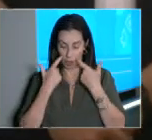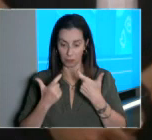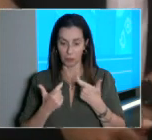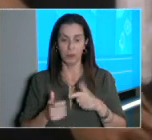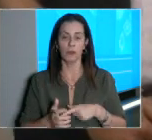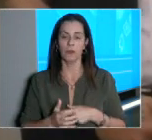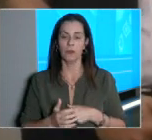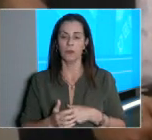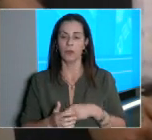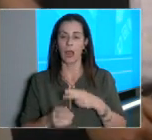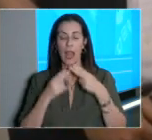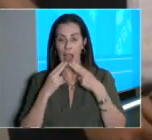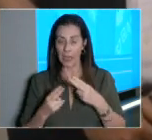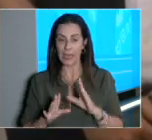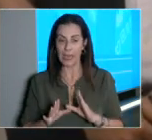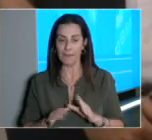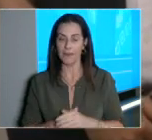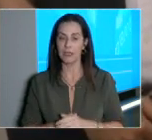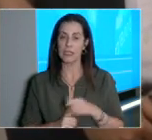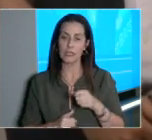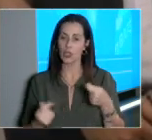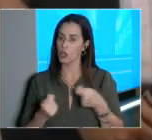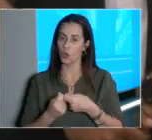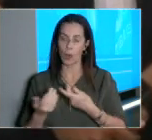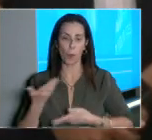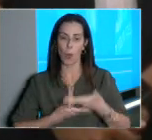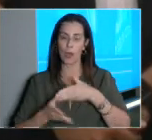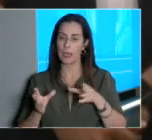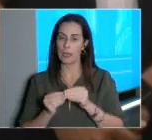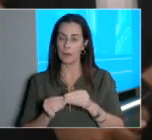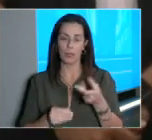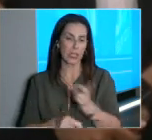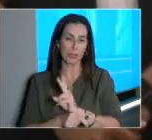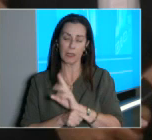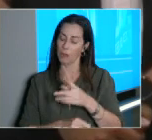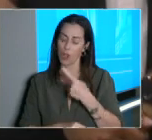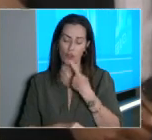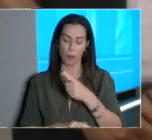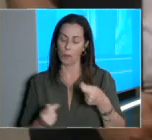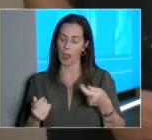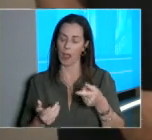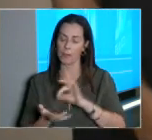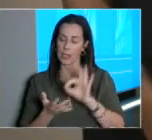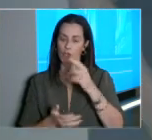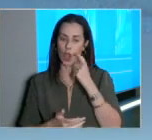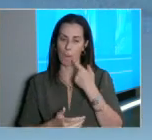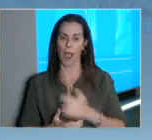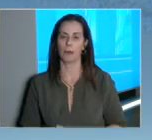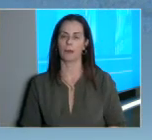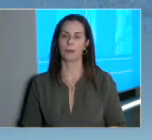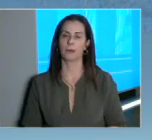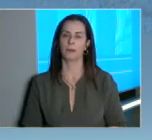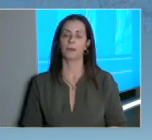ובאווירה הנוכחית להגיב מעבר לכך זה שיתוף פעולה עם ספין, כך מסרו בלשכתו של אהוד